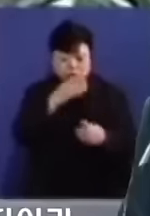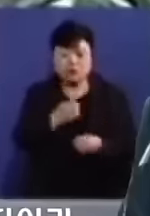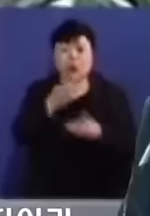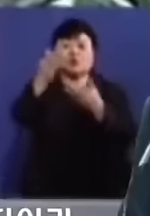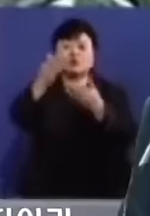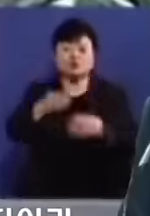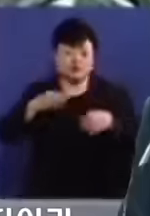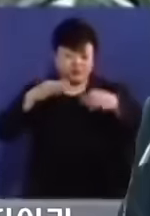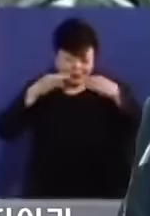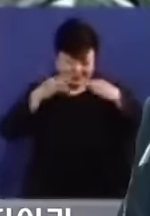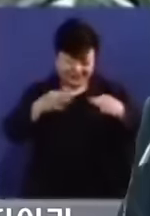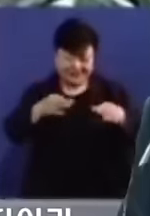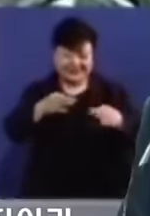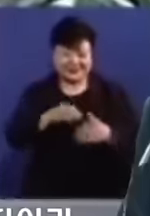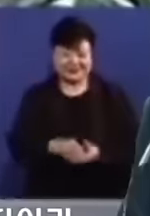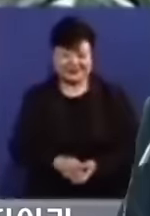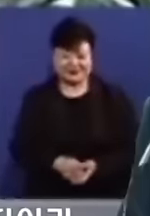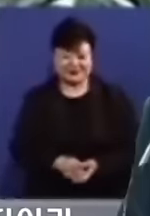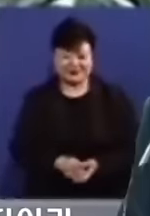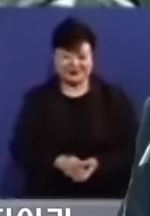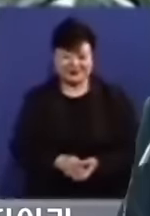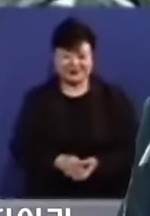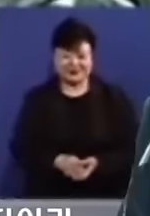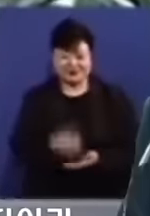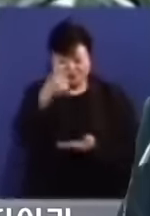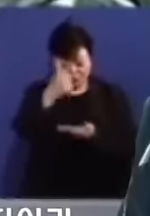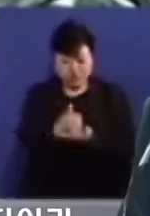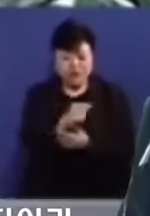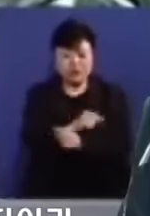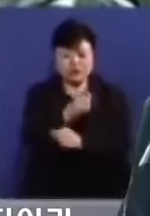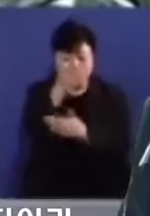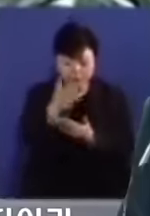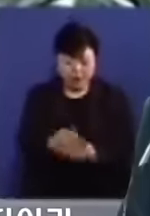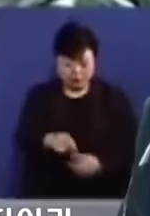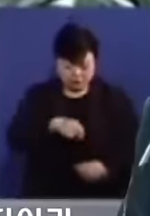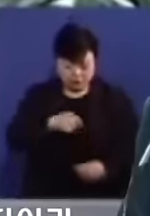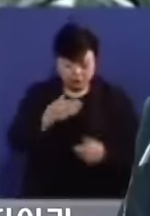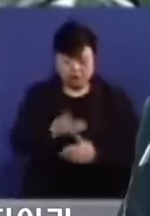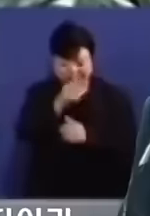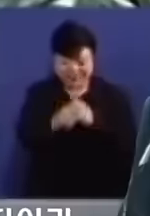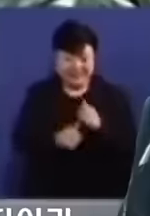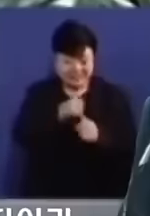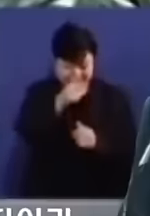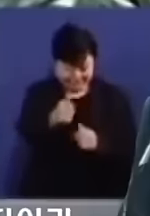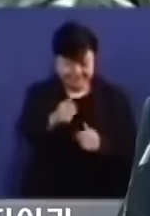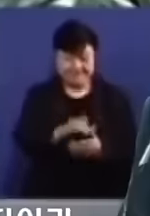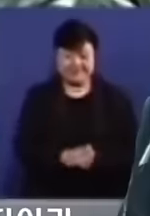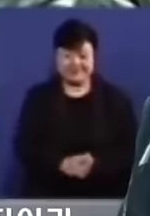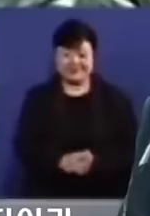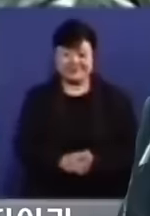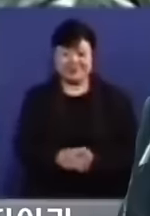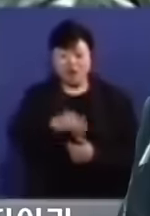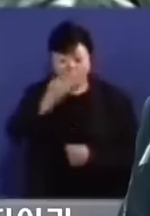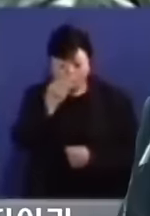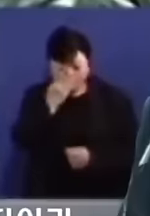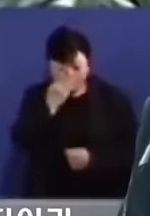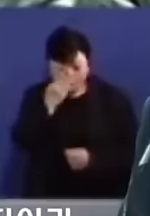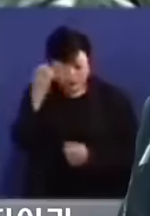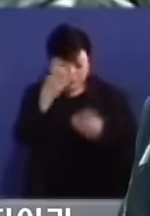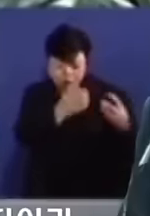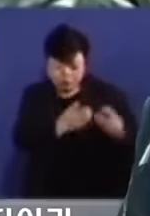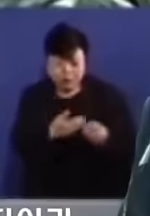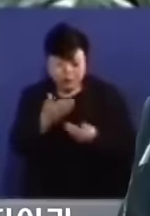제가 부르짖게 된 것입니다. 죄를 용서하고 의를 주는 하나님, 거룩하게 하고